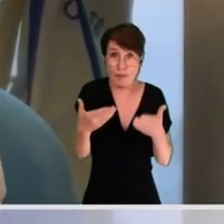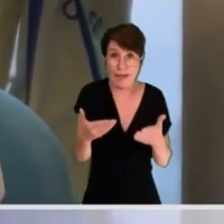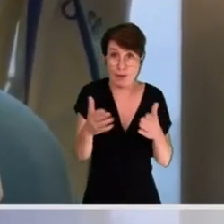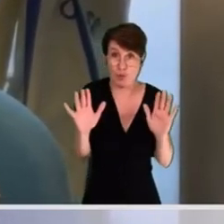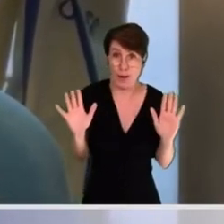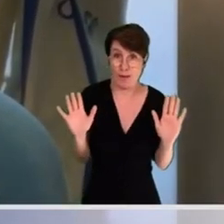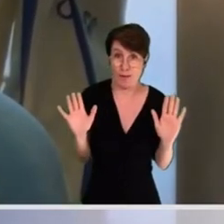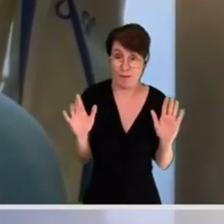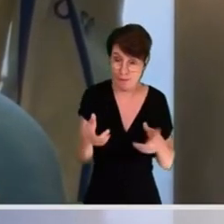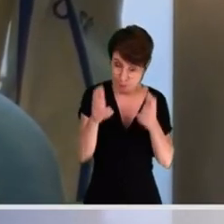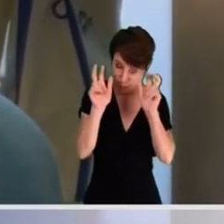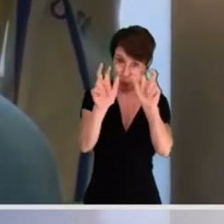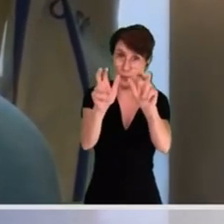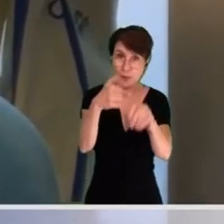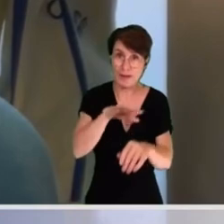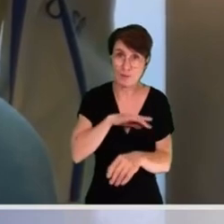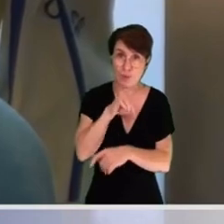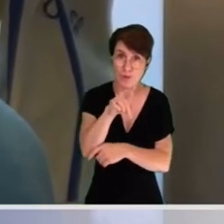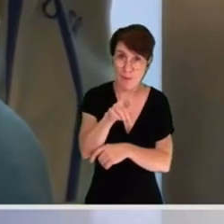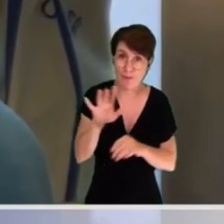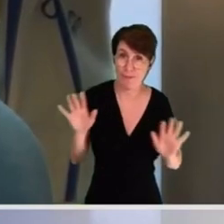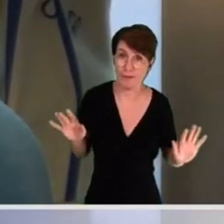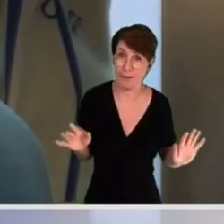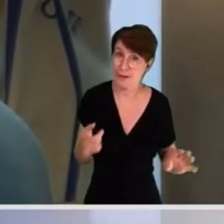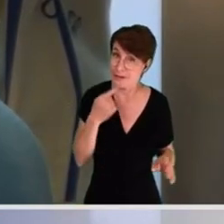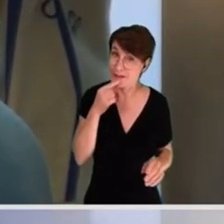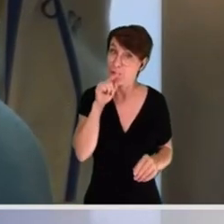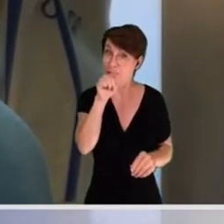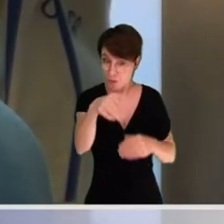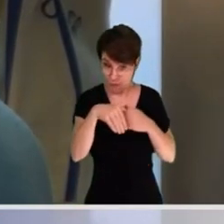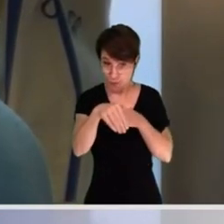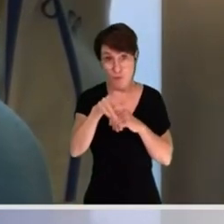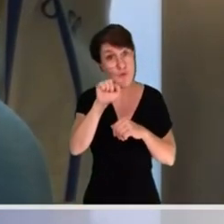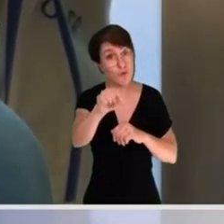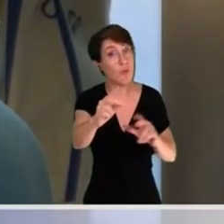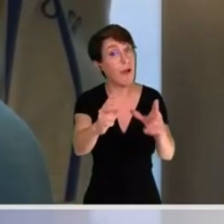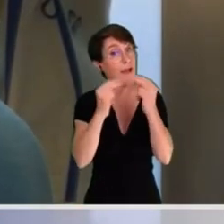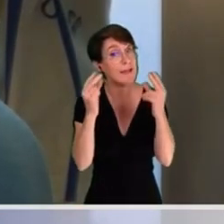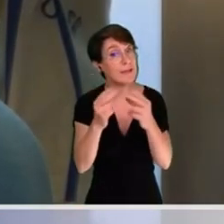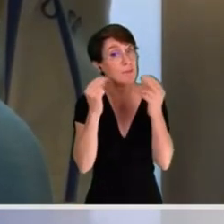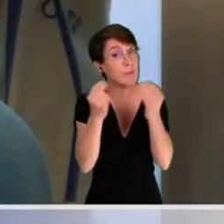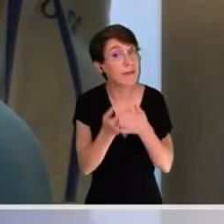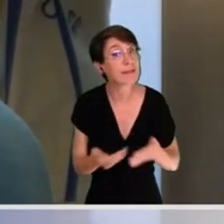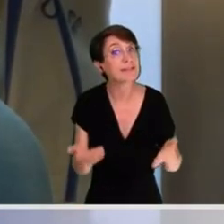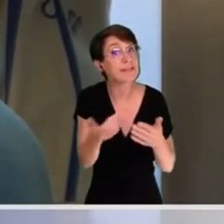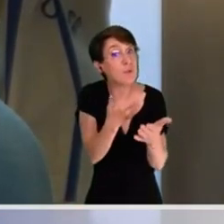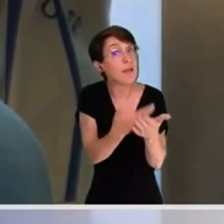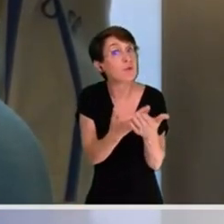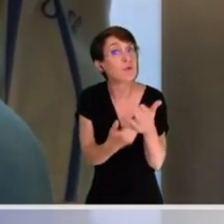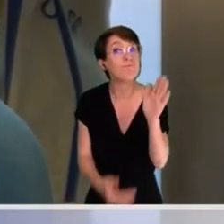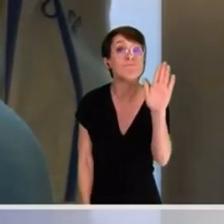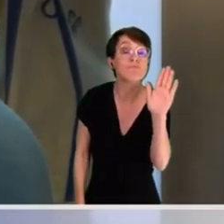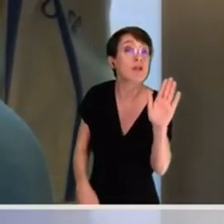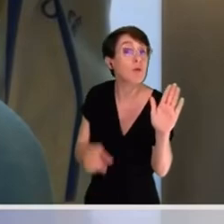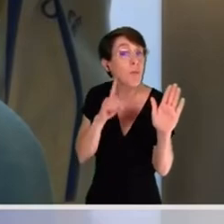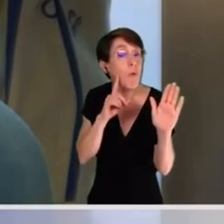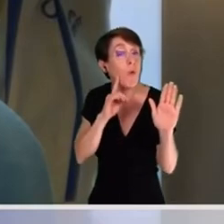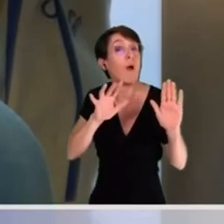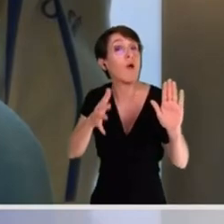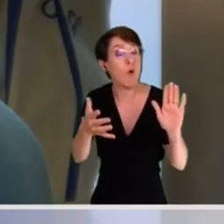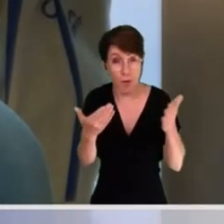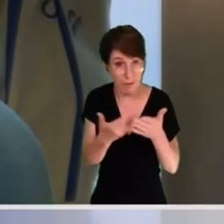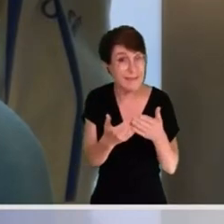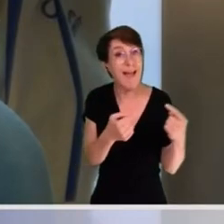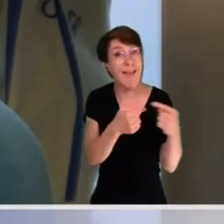ans de gestion sur lesquels vous devrez vous expliquer, parce qu'il faut en répondre, c'est d'ailleurs le débat